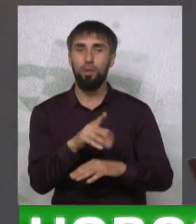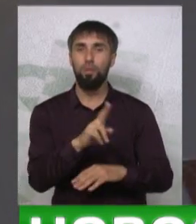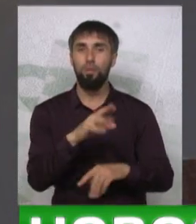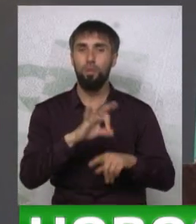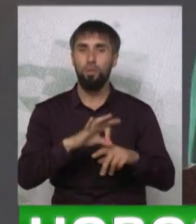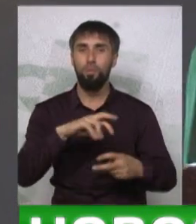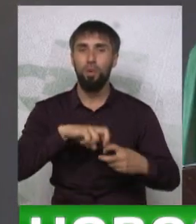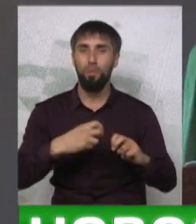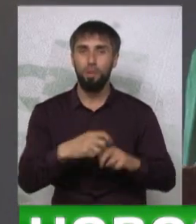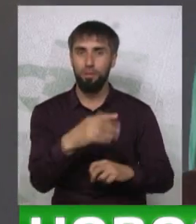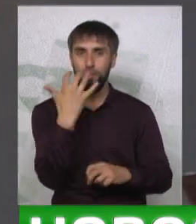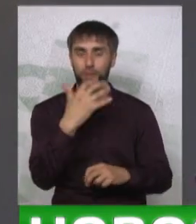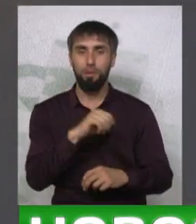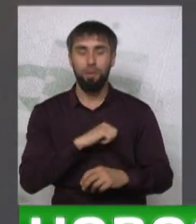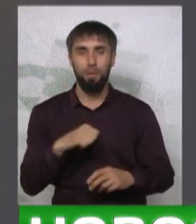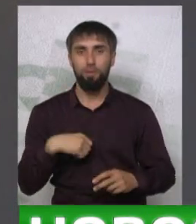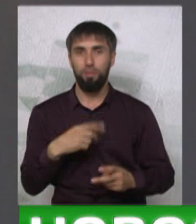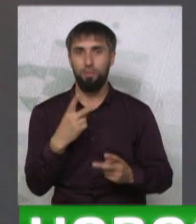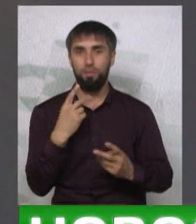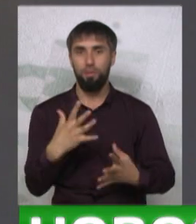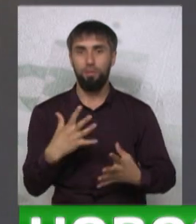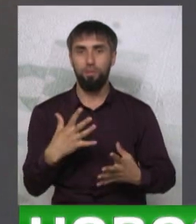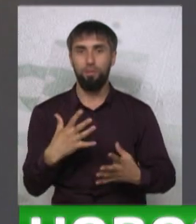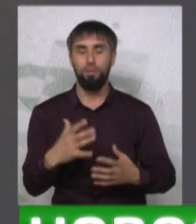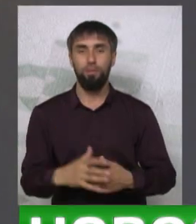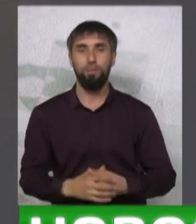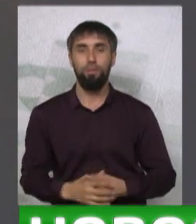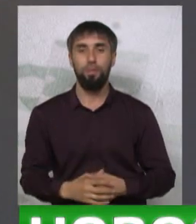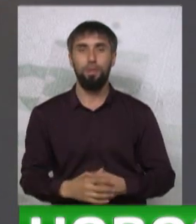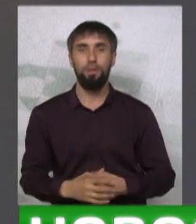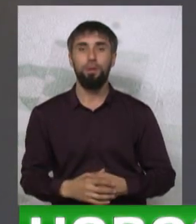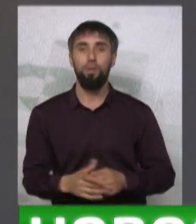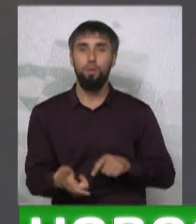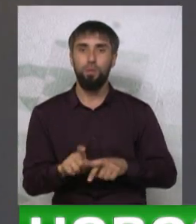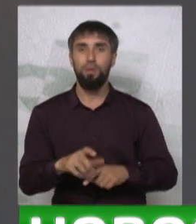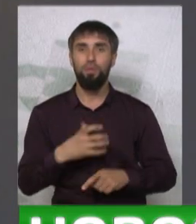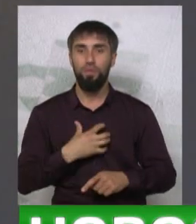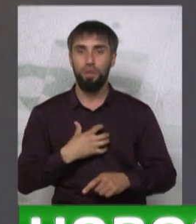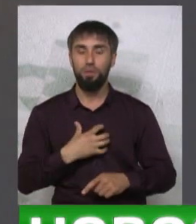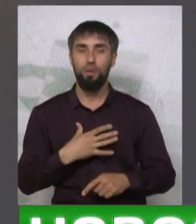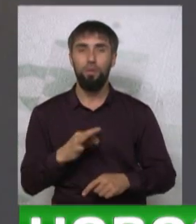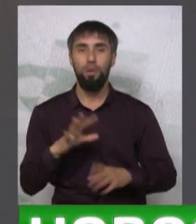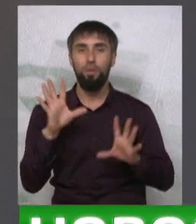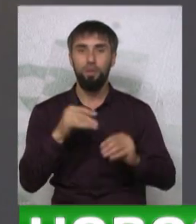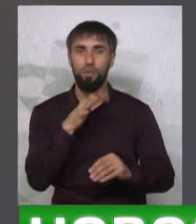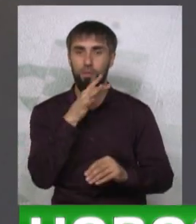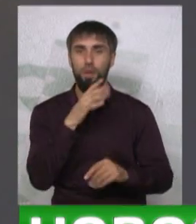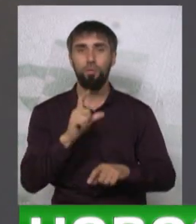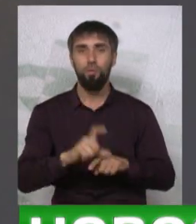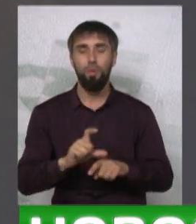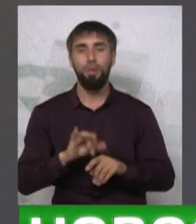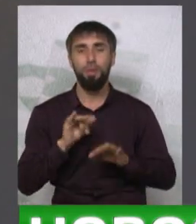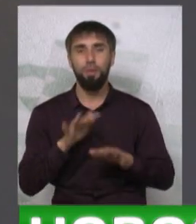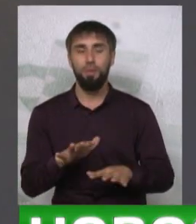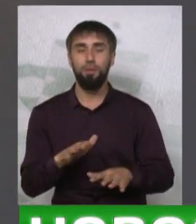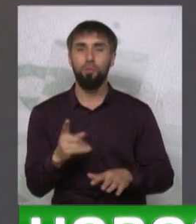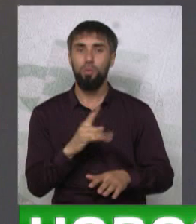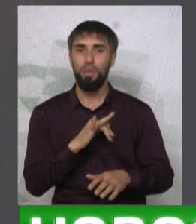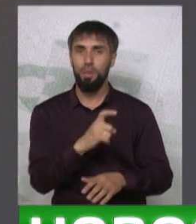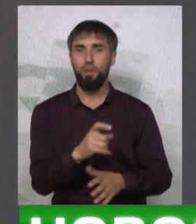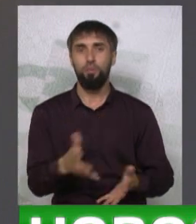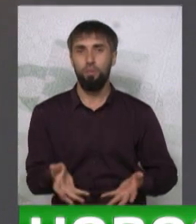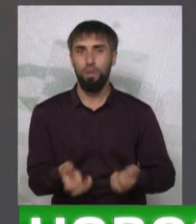людей – самый убедительный показатель нравственного здоровья общества. И очень важно во все времена словом и делом их